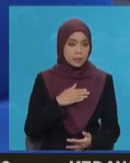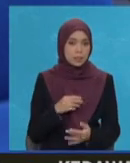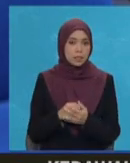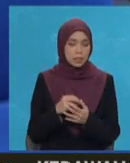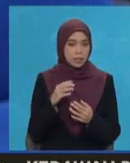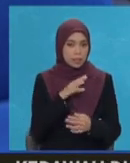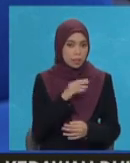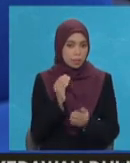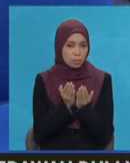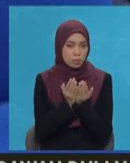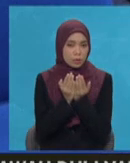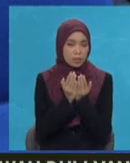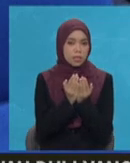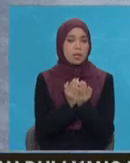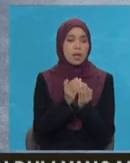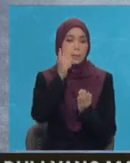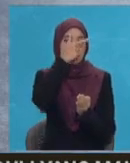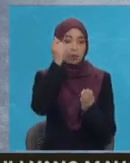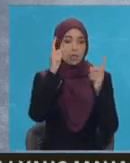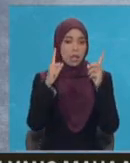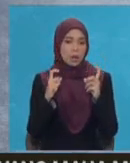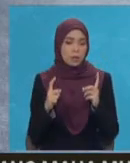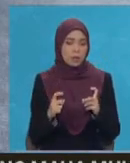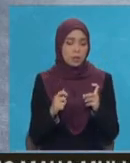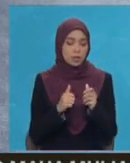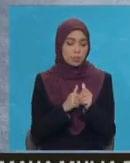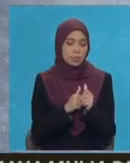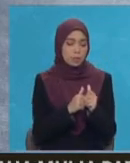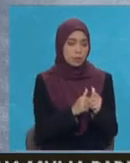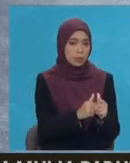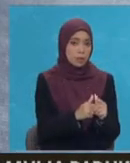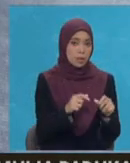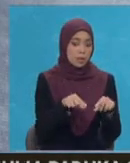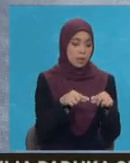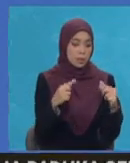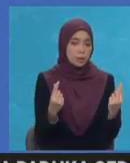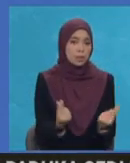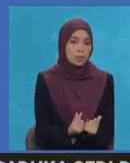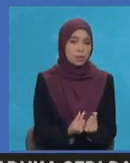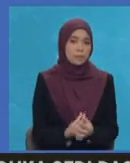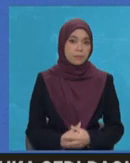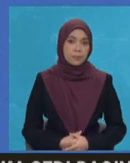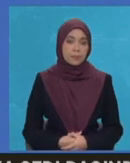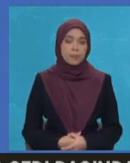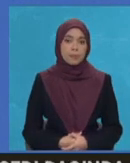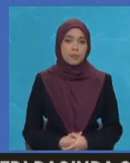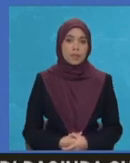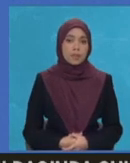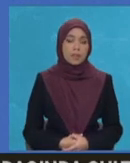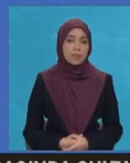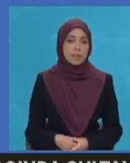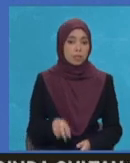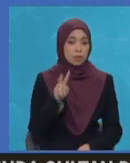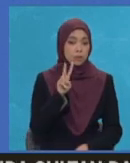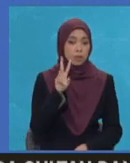bertawakal dan berdoa menghadapi ujian dengan petunjuk Alquran majelis lajur kan dengan penyampaian drama kepada 26